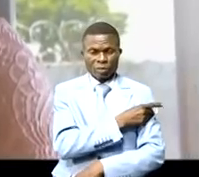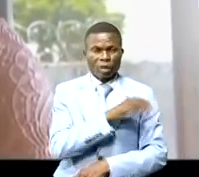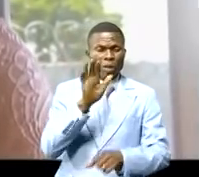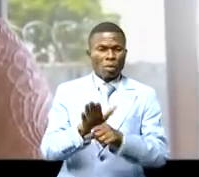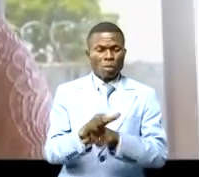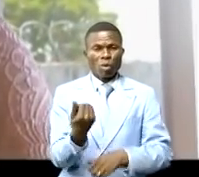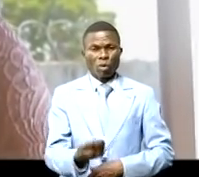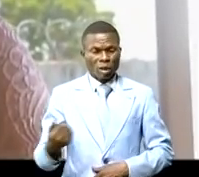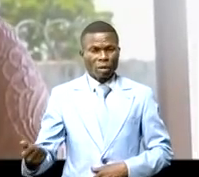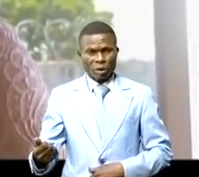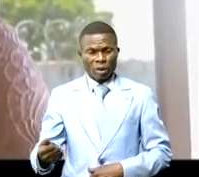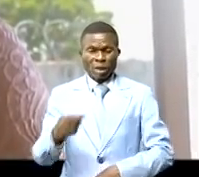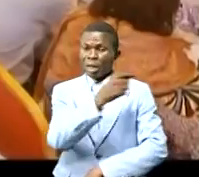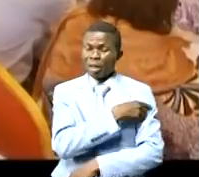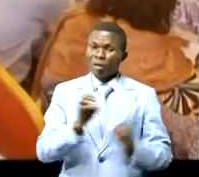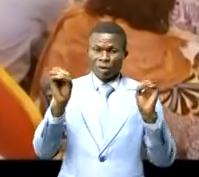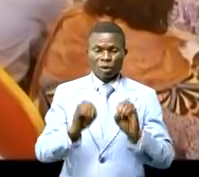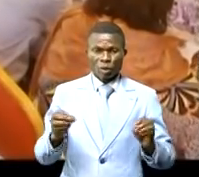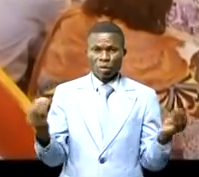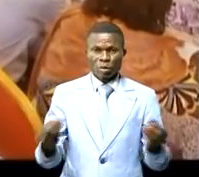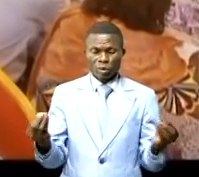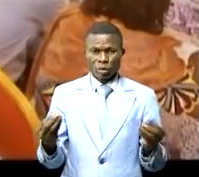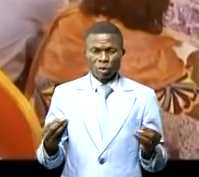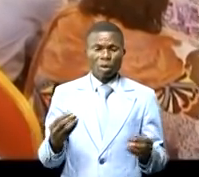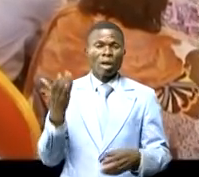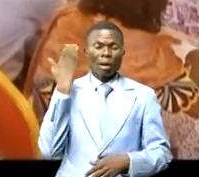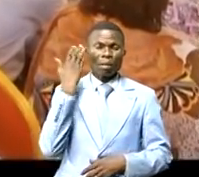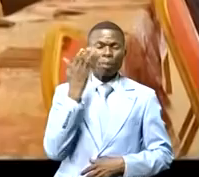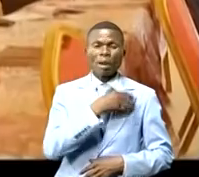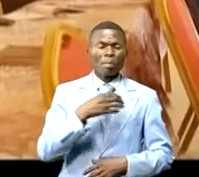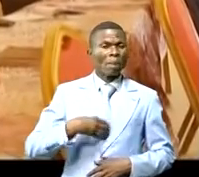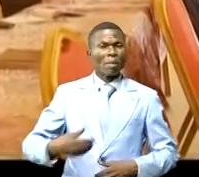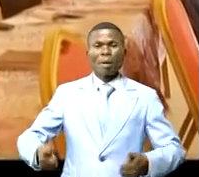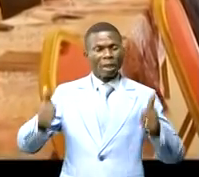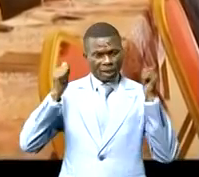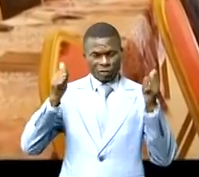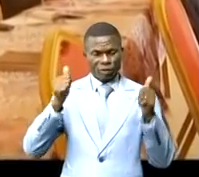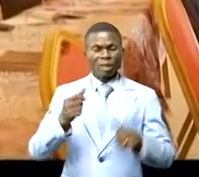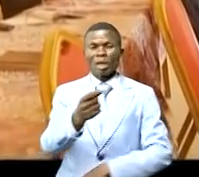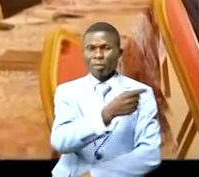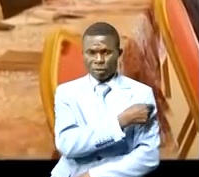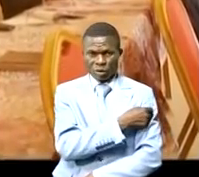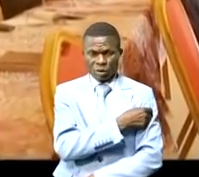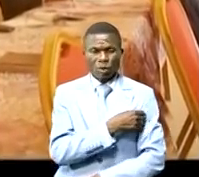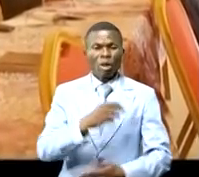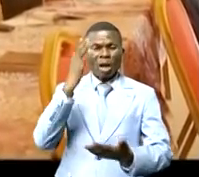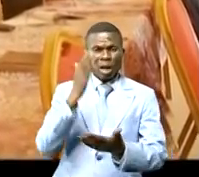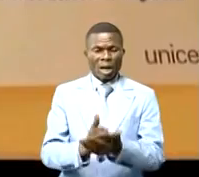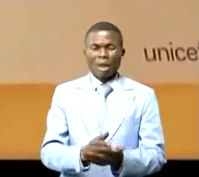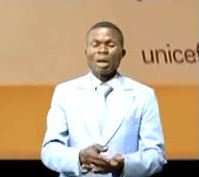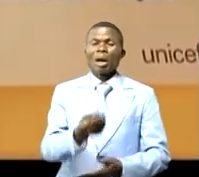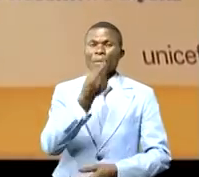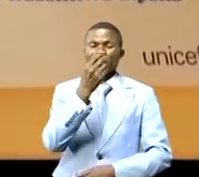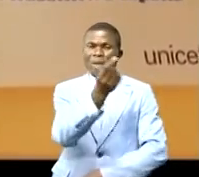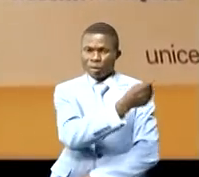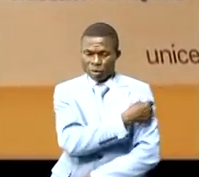nombres d'enfants restent non vaccinés à cause de la persistance des groupes réfracteurs à la vaccination, la rupture de vaccins et autres